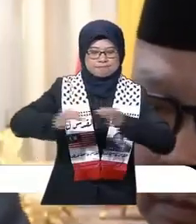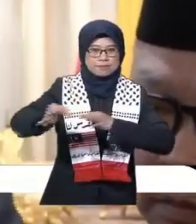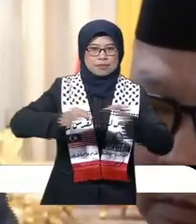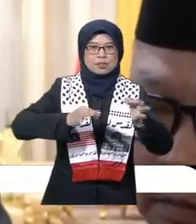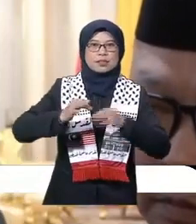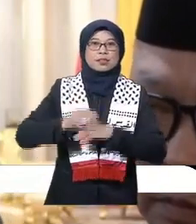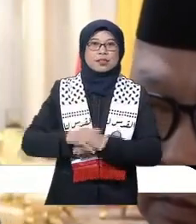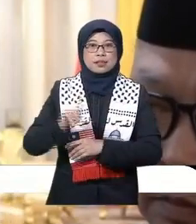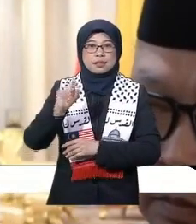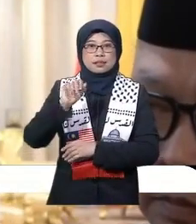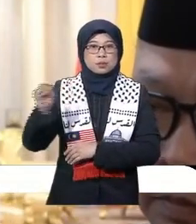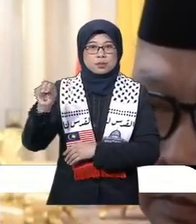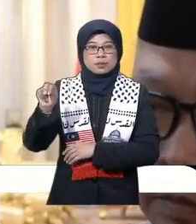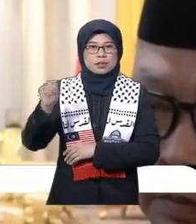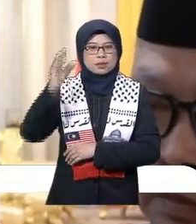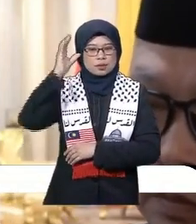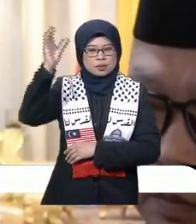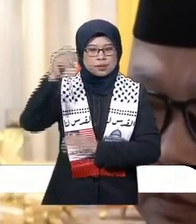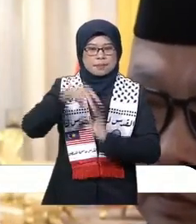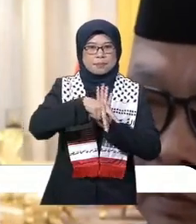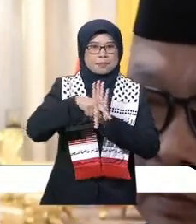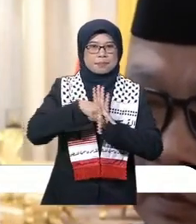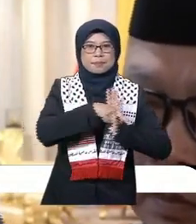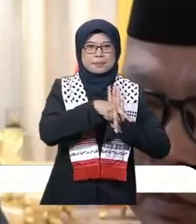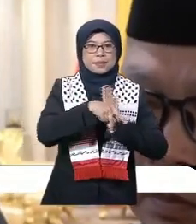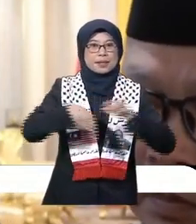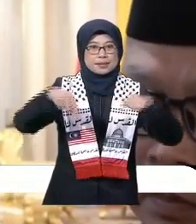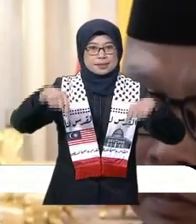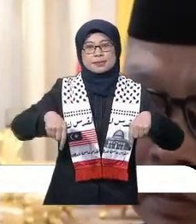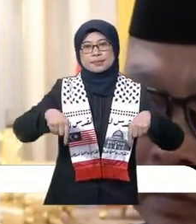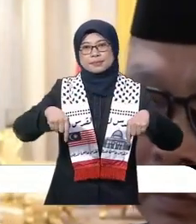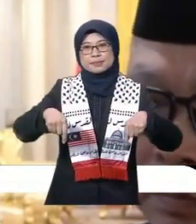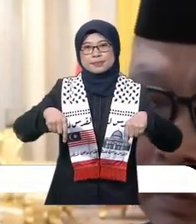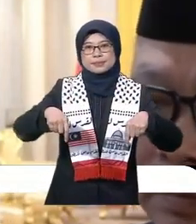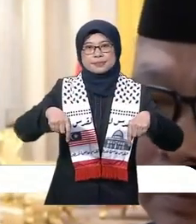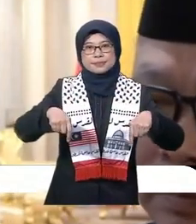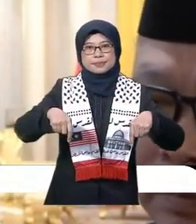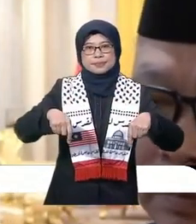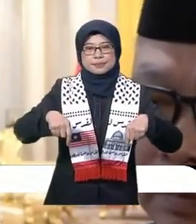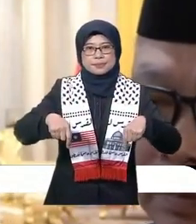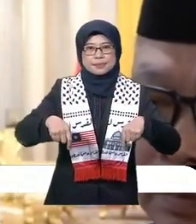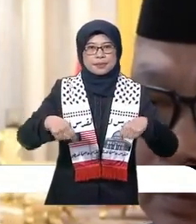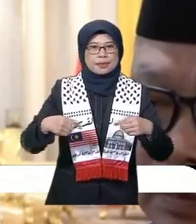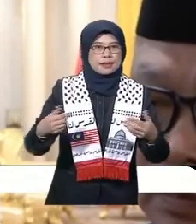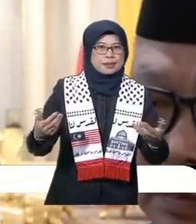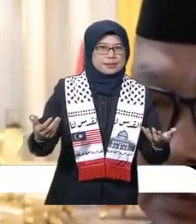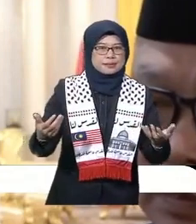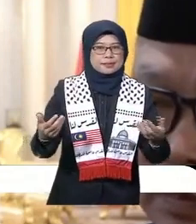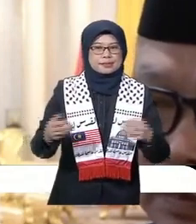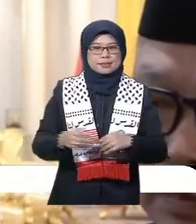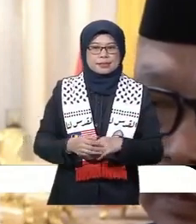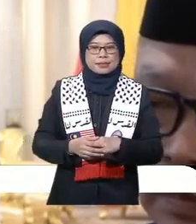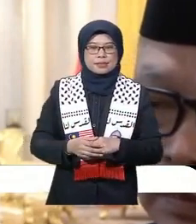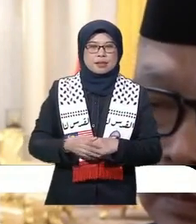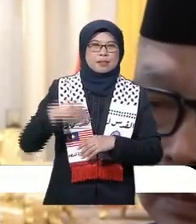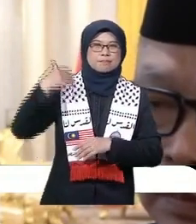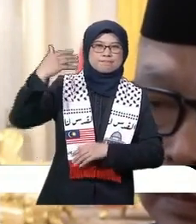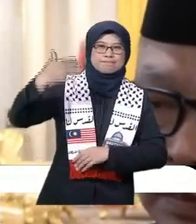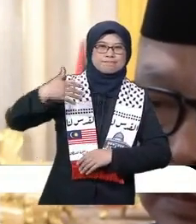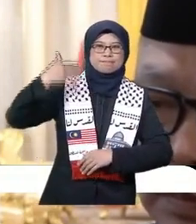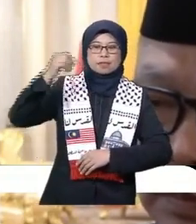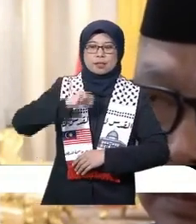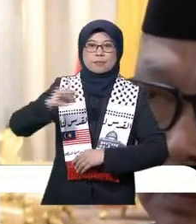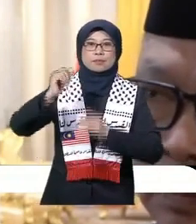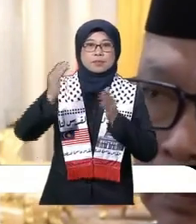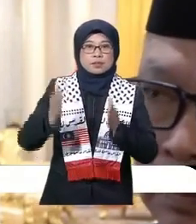Tuan Metun bahawa konsep pameran kita pada kali ini ialah tentang perjalanan perjuangan